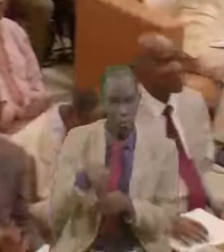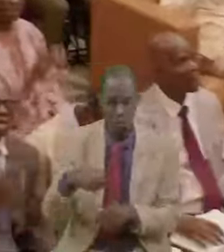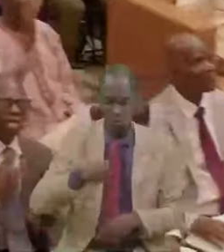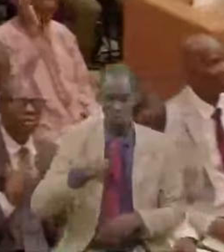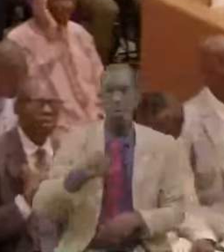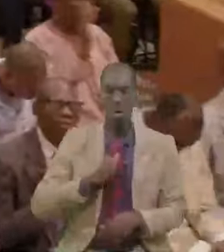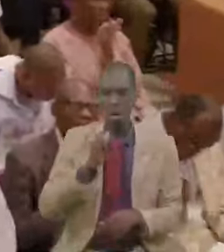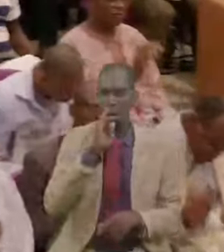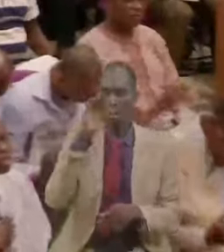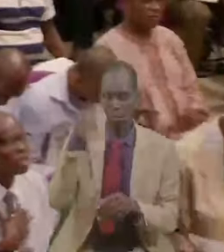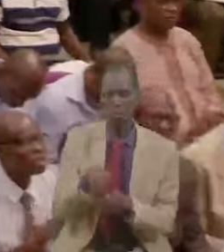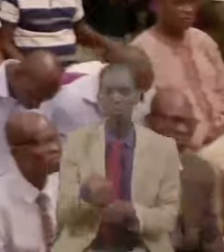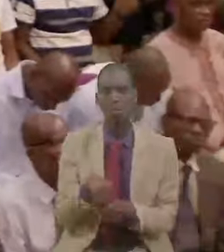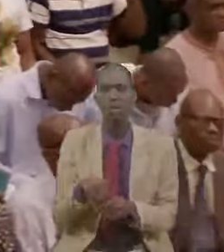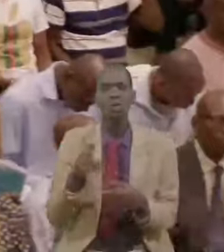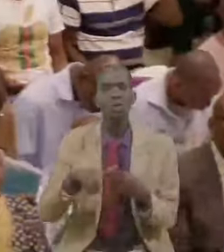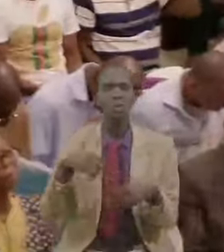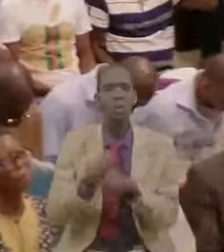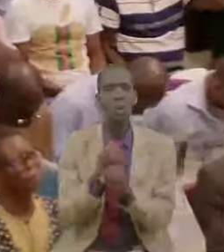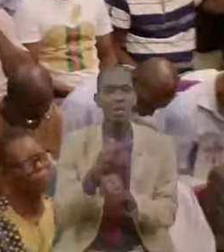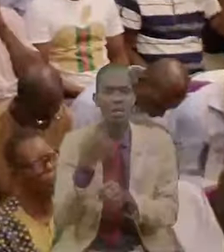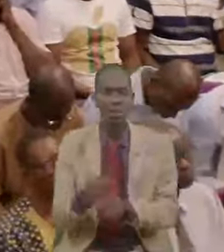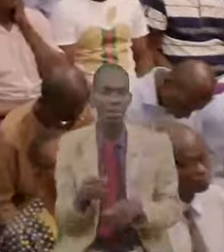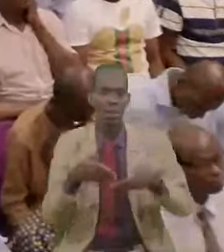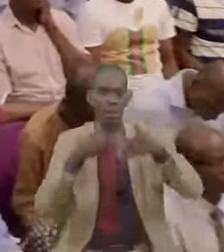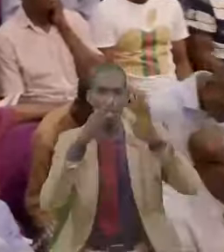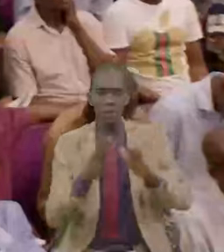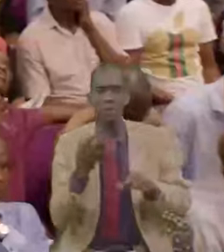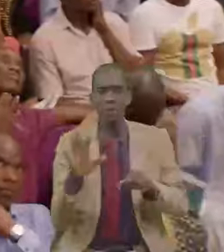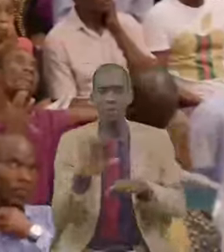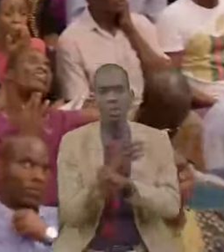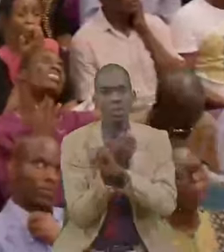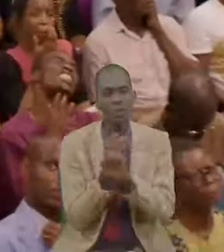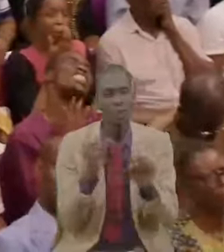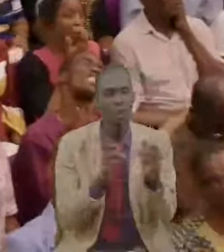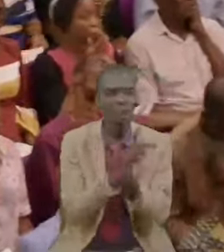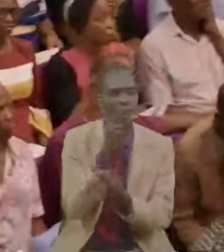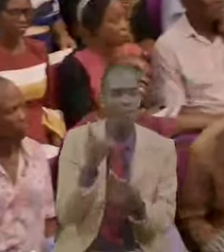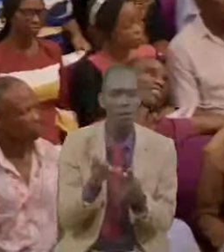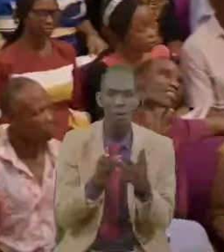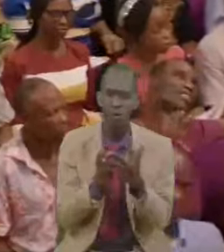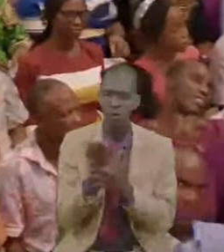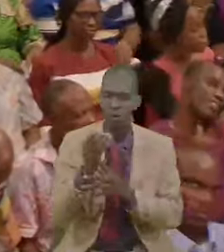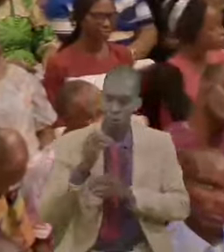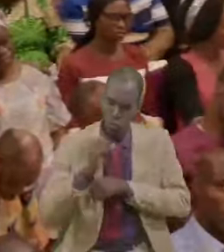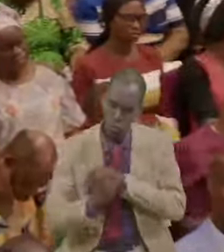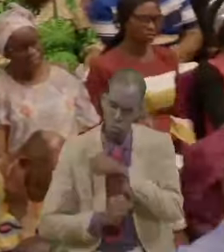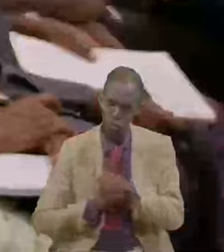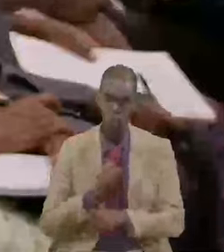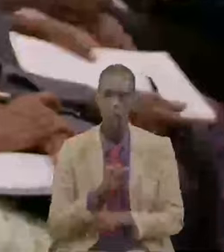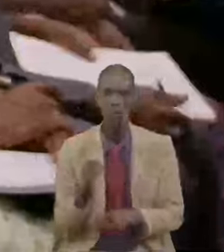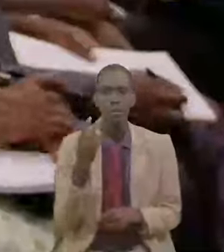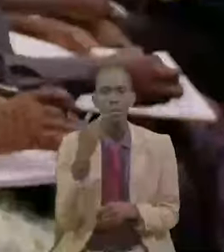Je suis l'un d'eux. Éleva la perfection par les souffrances, le prince de leur salut. Et voilà le